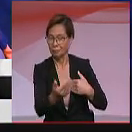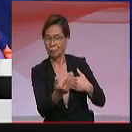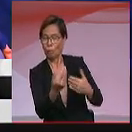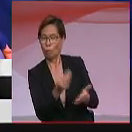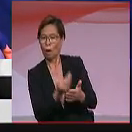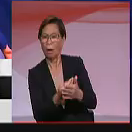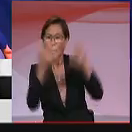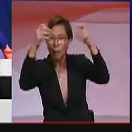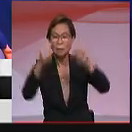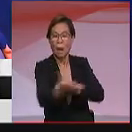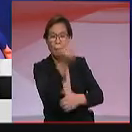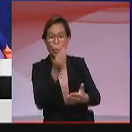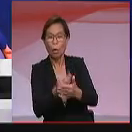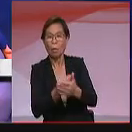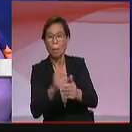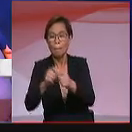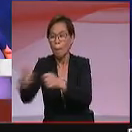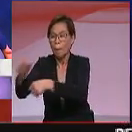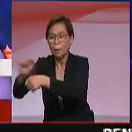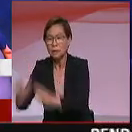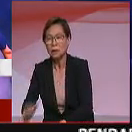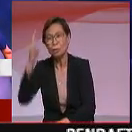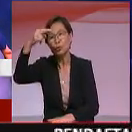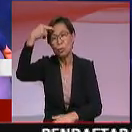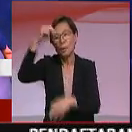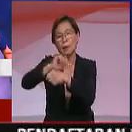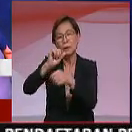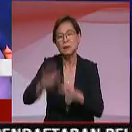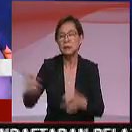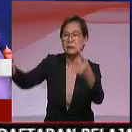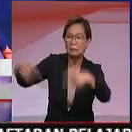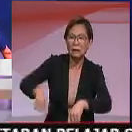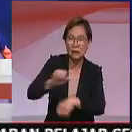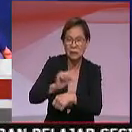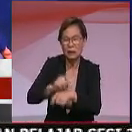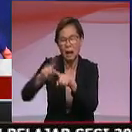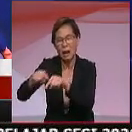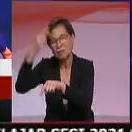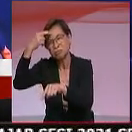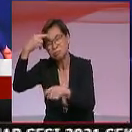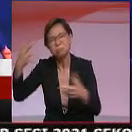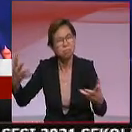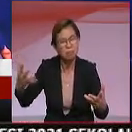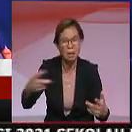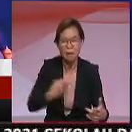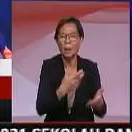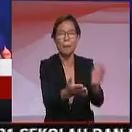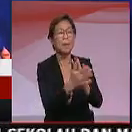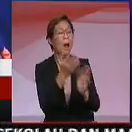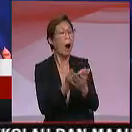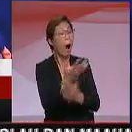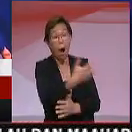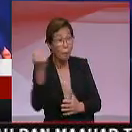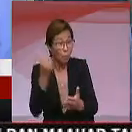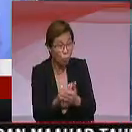majikan dah ambil duit tetapi tak bayar kepada pekerja. Dia bagi alasan pekerja itu datang kerja dan macam-macam. So kita minta mereka pulangkan dalam